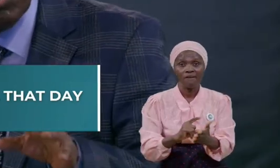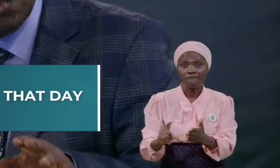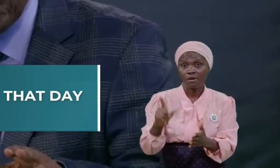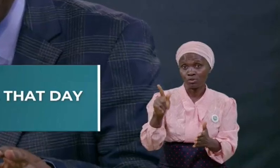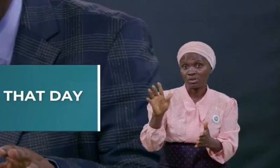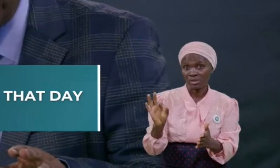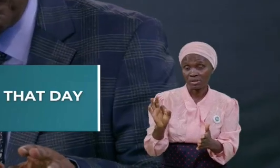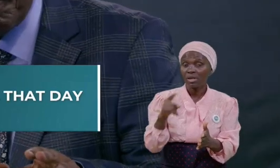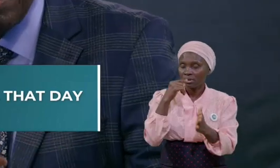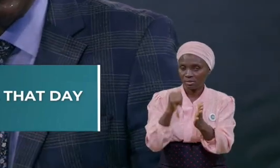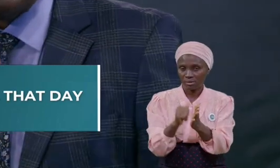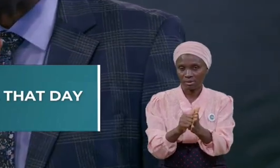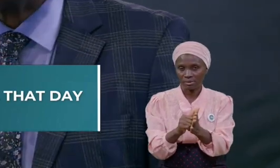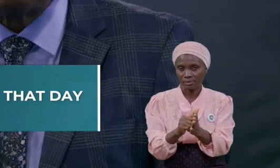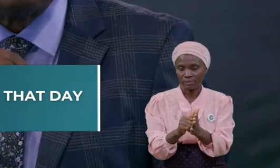Paul répondit.